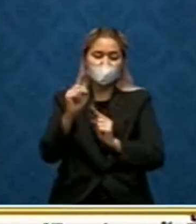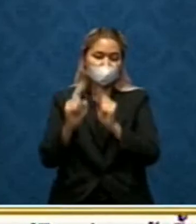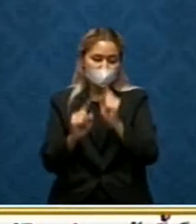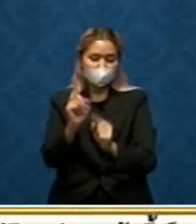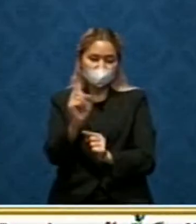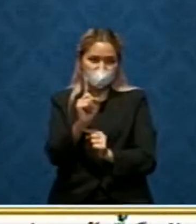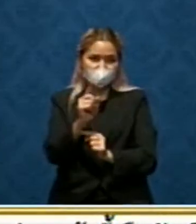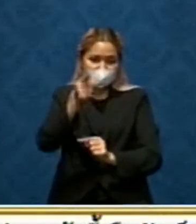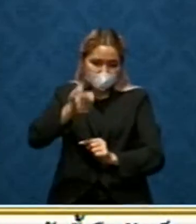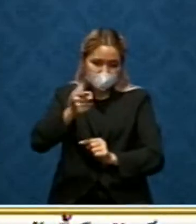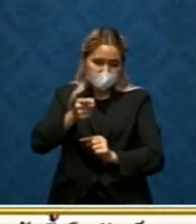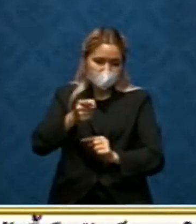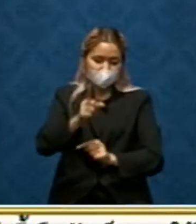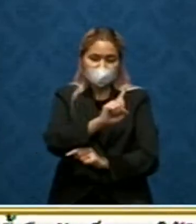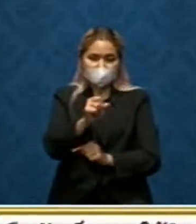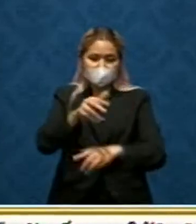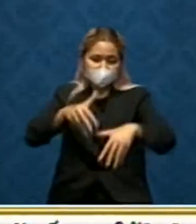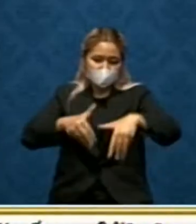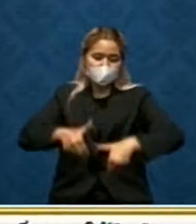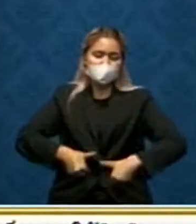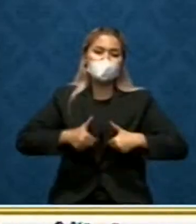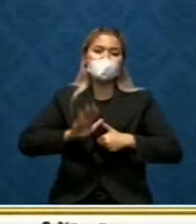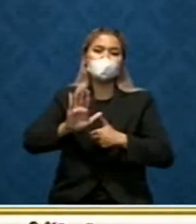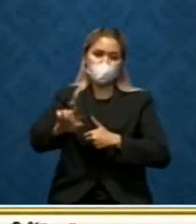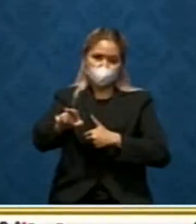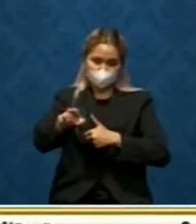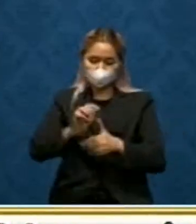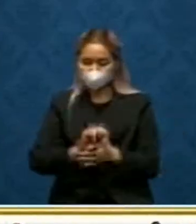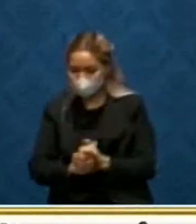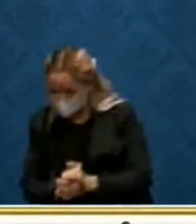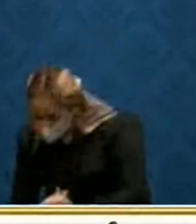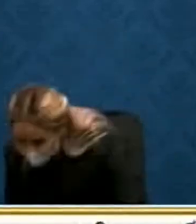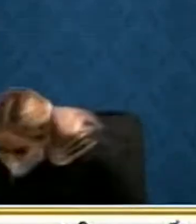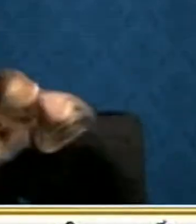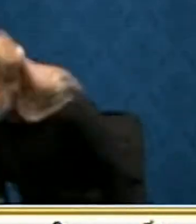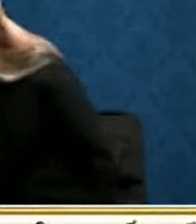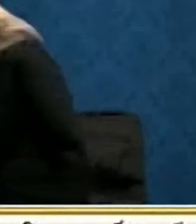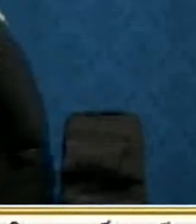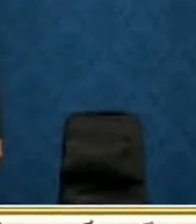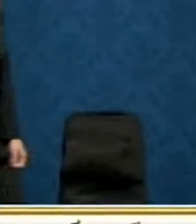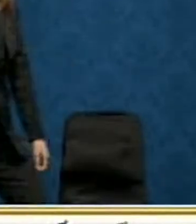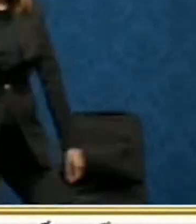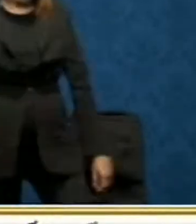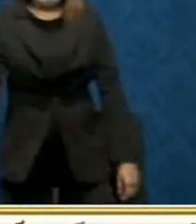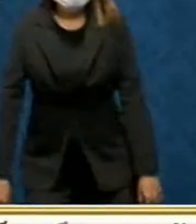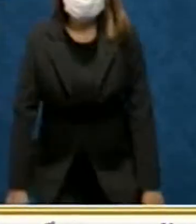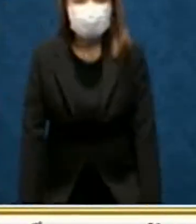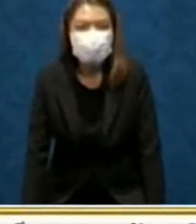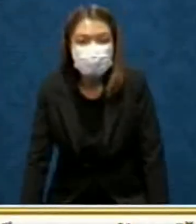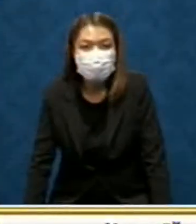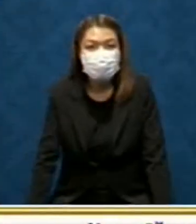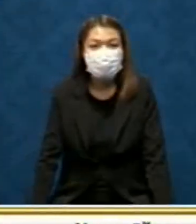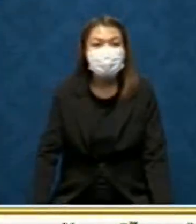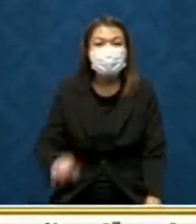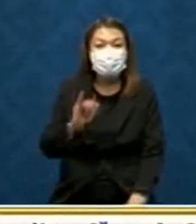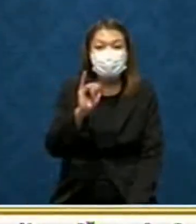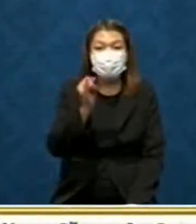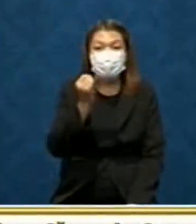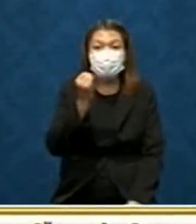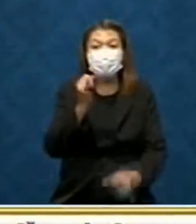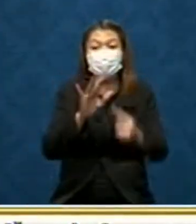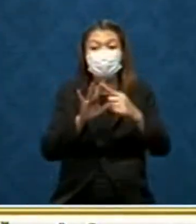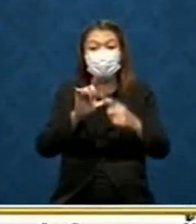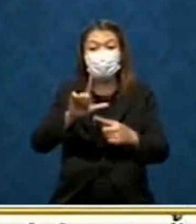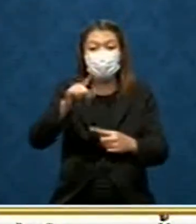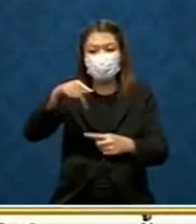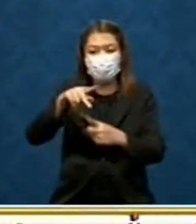ี่ของจิงชีวตชาวบานเป็นยไเอามาจากไหนครับ ก็เอาคณจุรพันธถามจุรพันธนำอนิวะสถามวแร